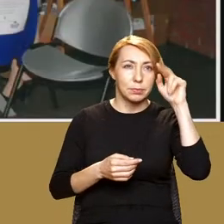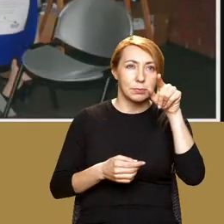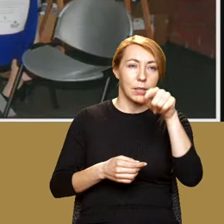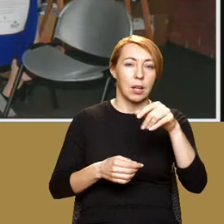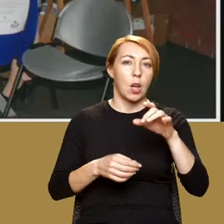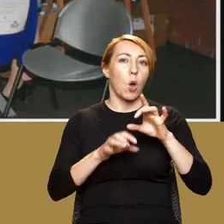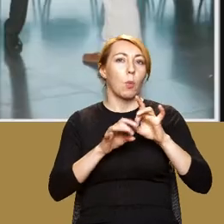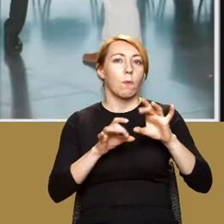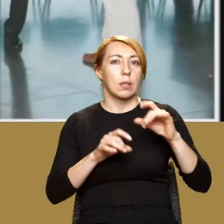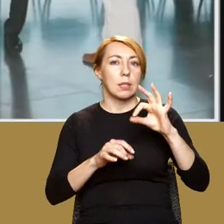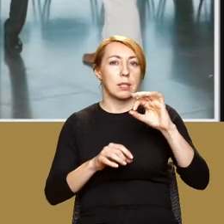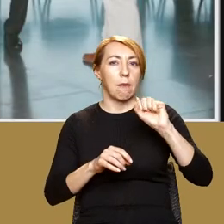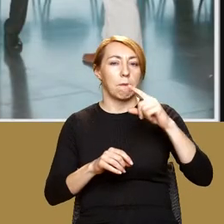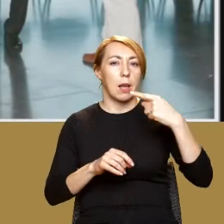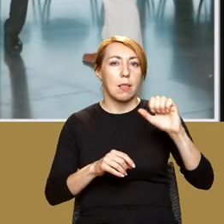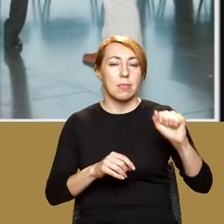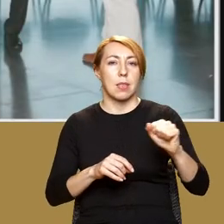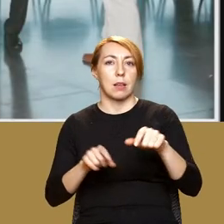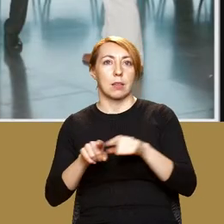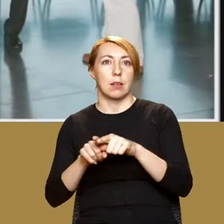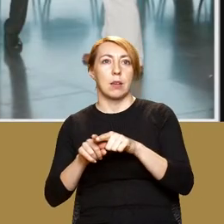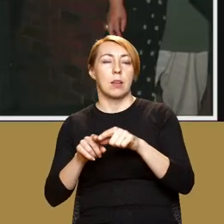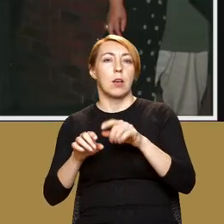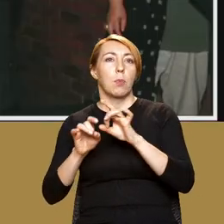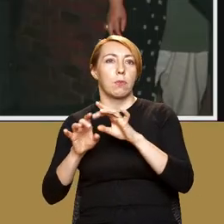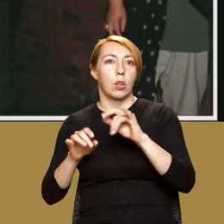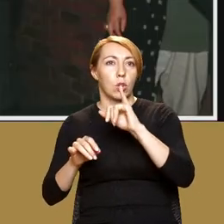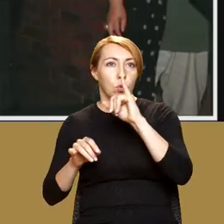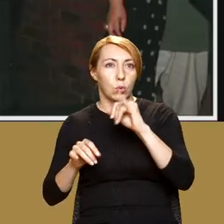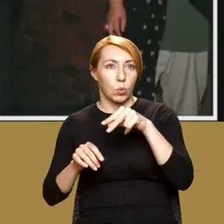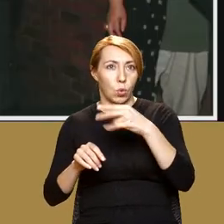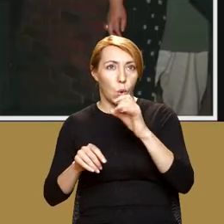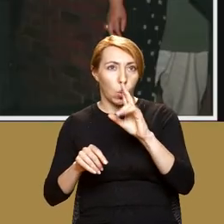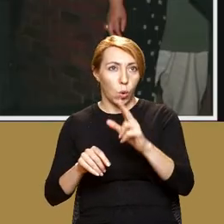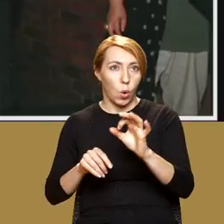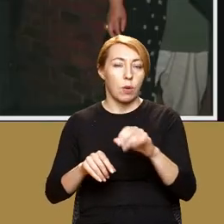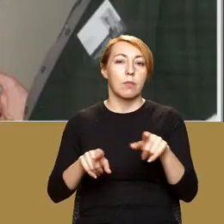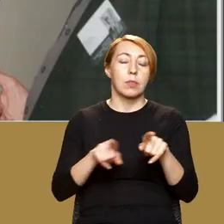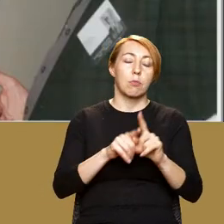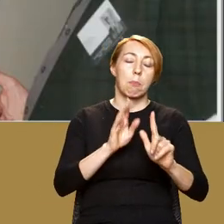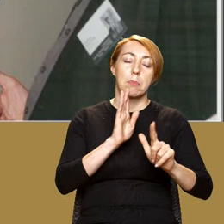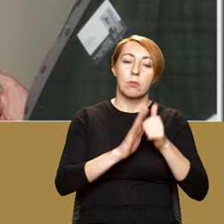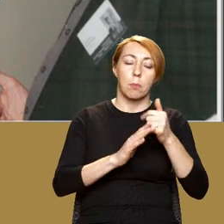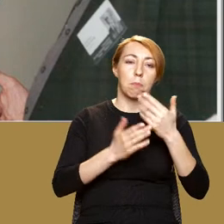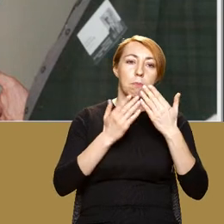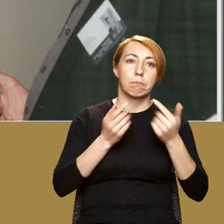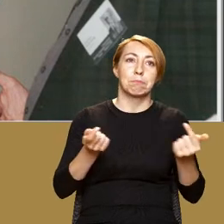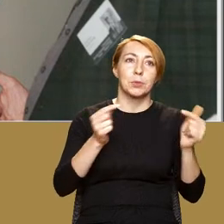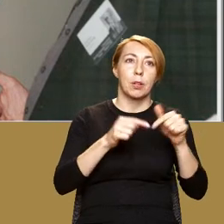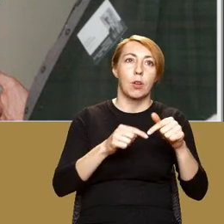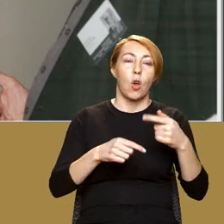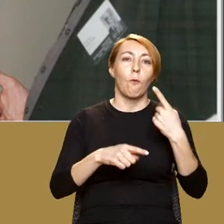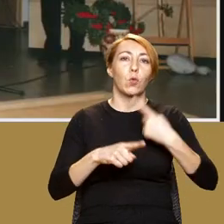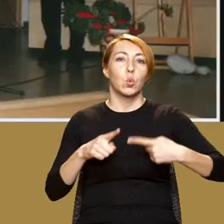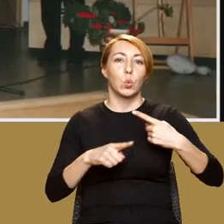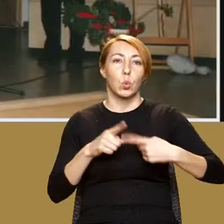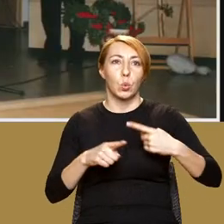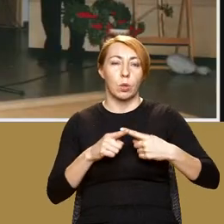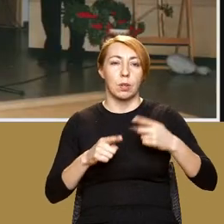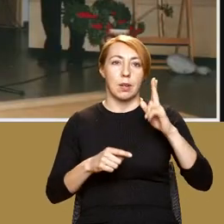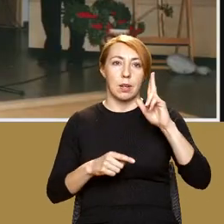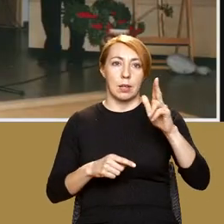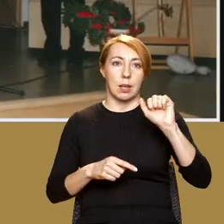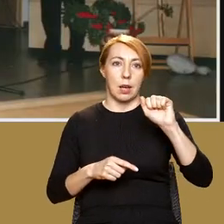profesora Sawadę, i pana profesora Inouyego, ale też pojawił się po raz pierwszy wnuk Bronisława Piłsudskiego, czyli